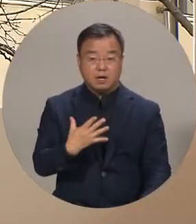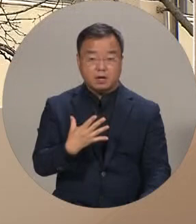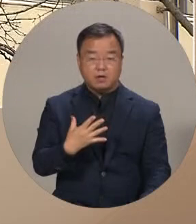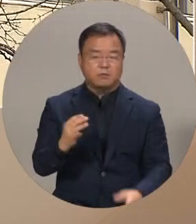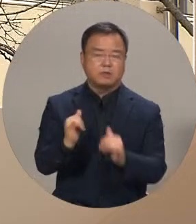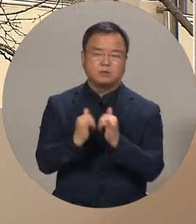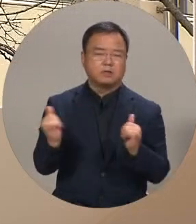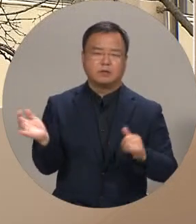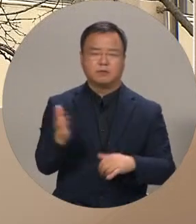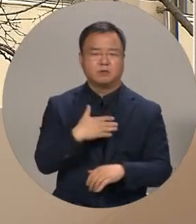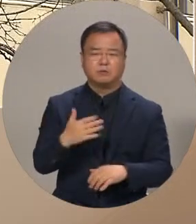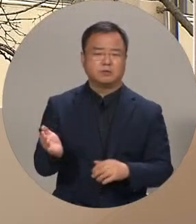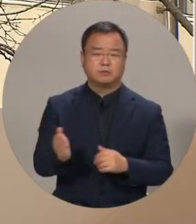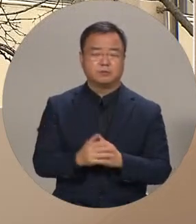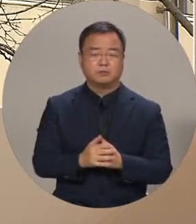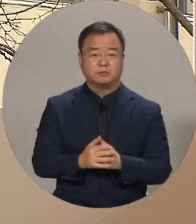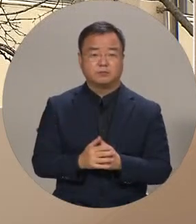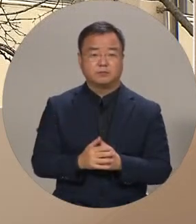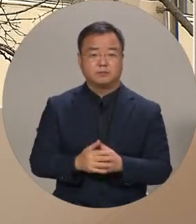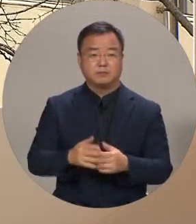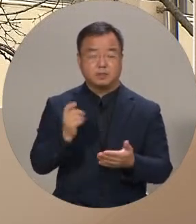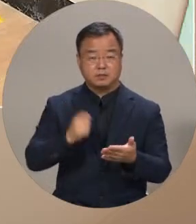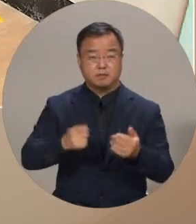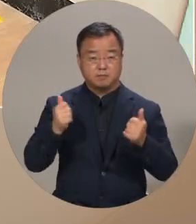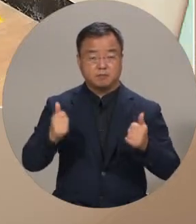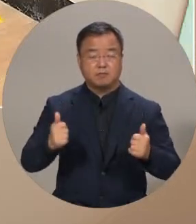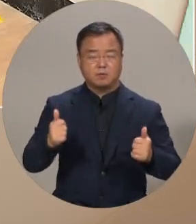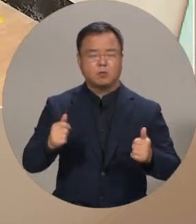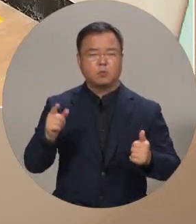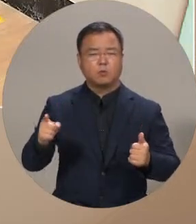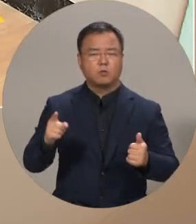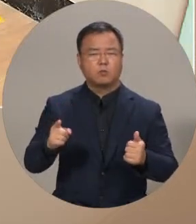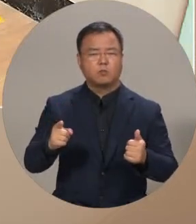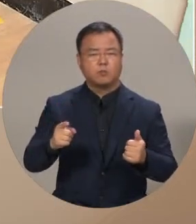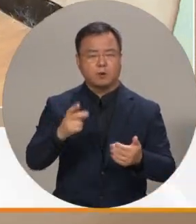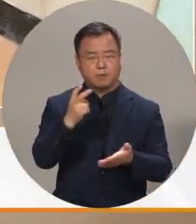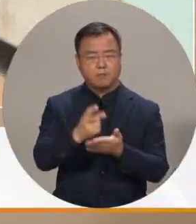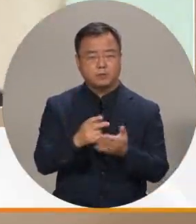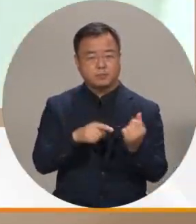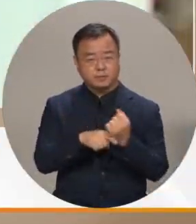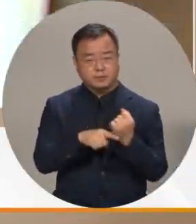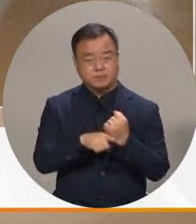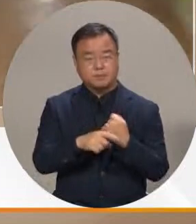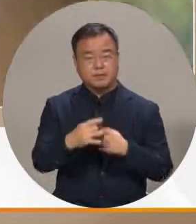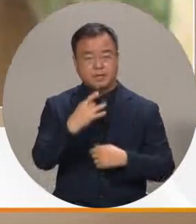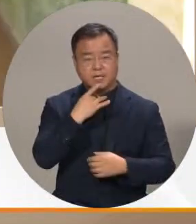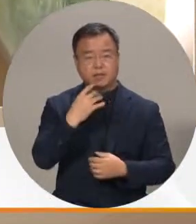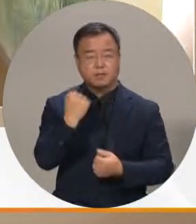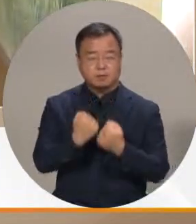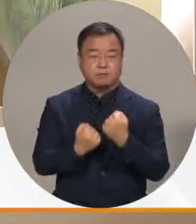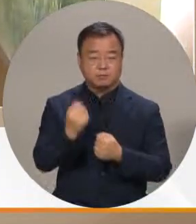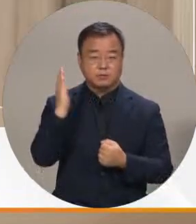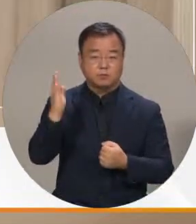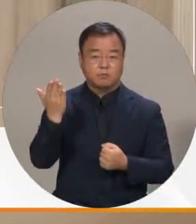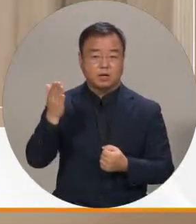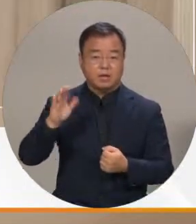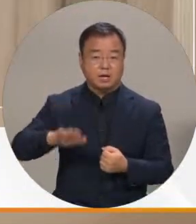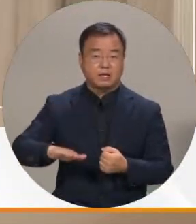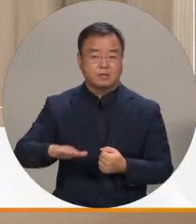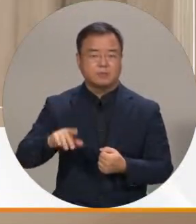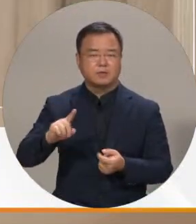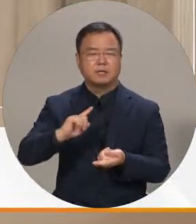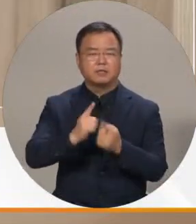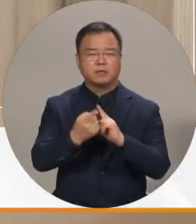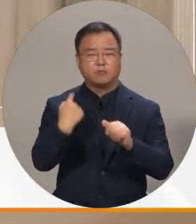것입니다 물론 법원은 해당 사건에 대해 법리적인 해석만 하는 곳이지요 그렇지만 해당